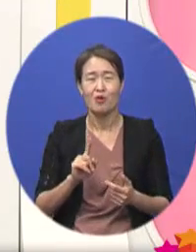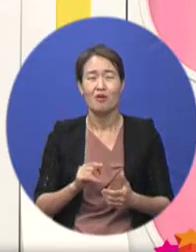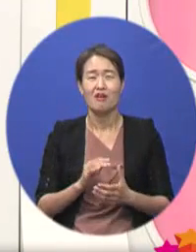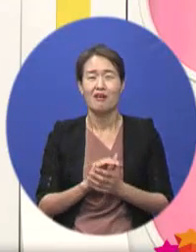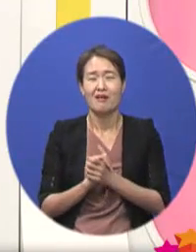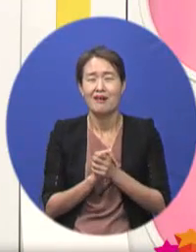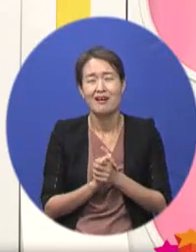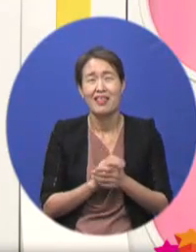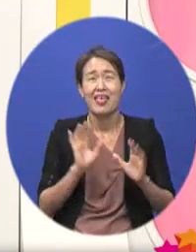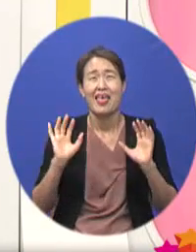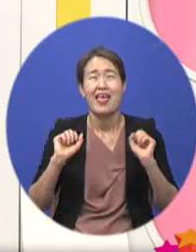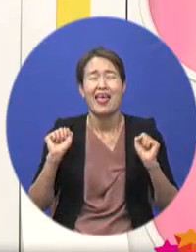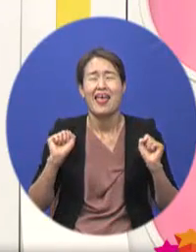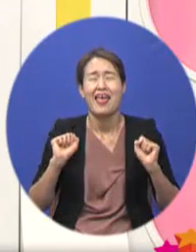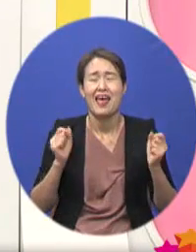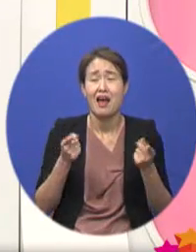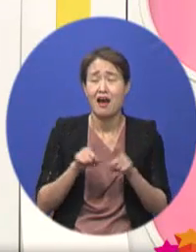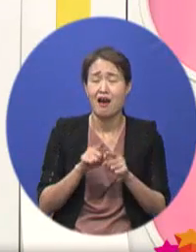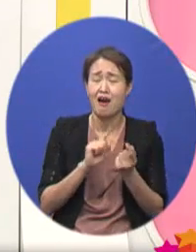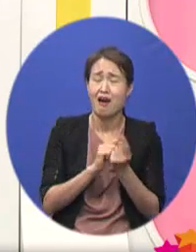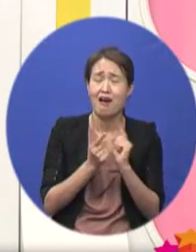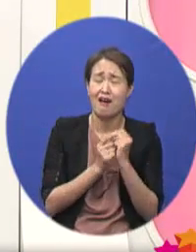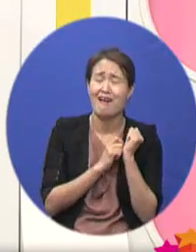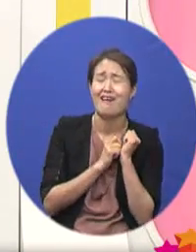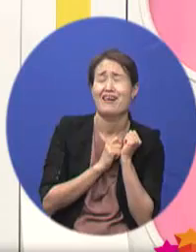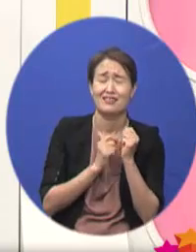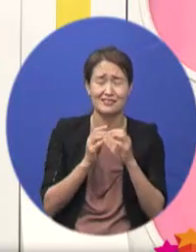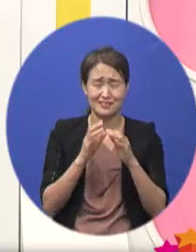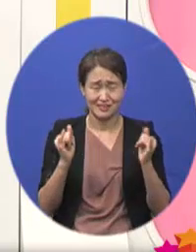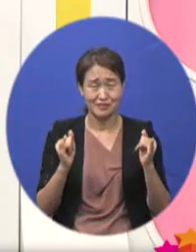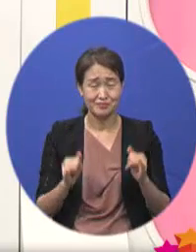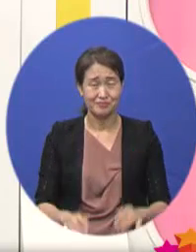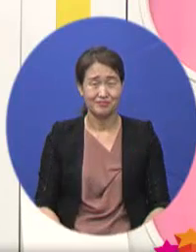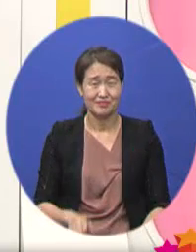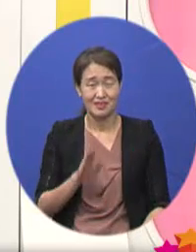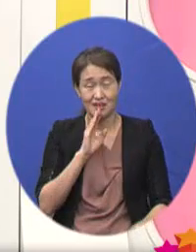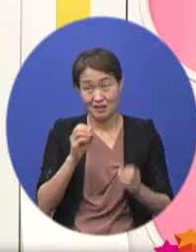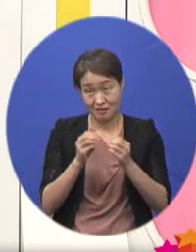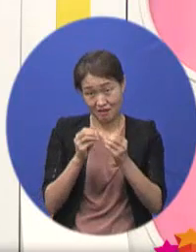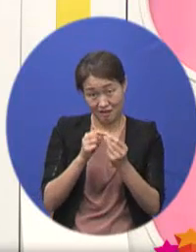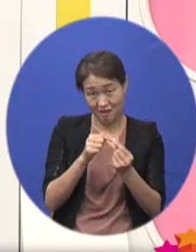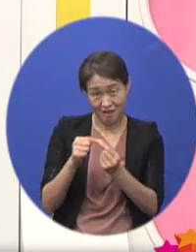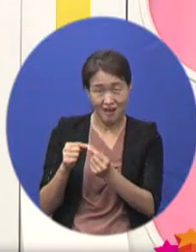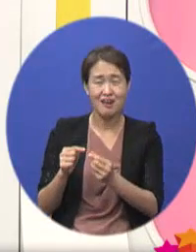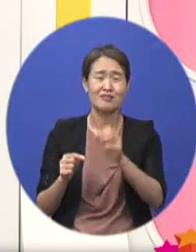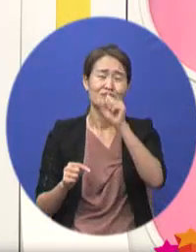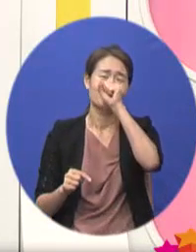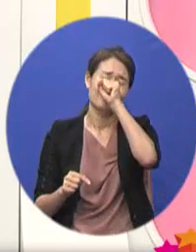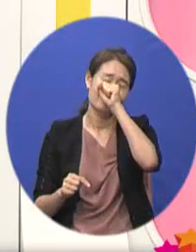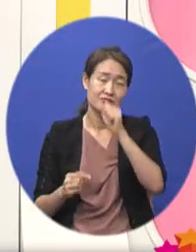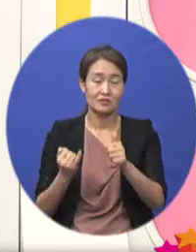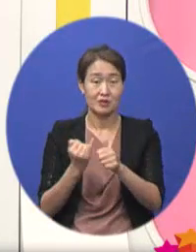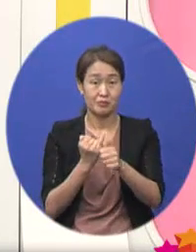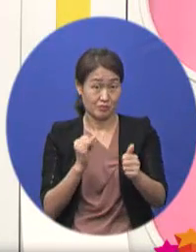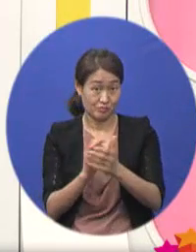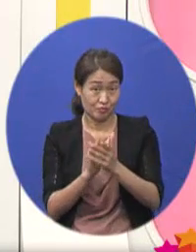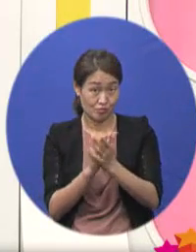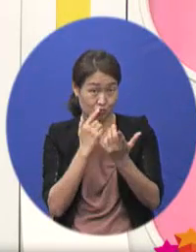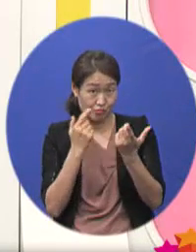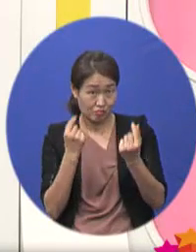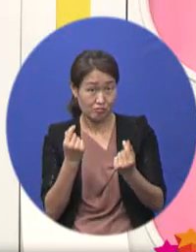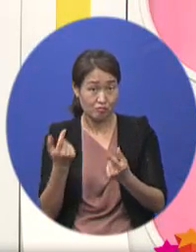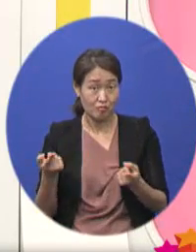뭐 어린 양도 하면서 같이 의지하면서 사는 것이 친구죠. 네. 가사가 아. 참 좋더라고요. 아니 네. 근데 남편분하고 친구같이